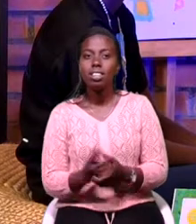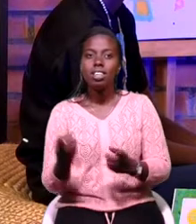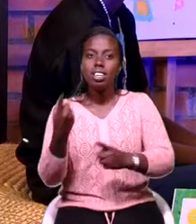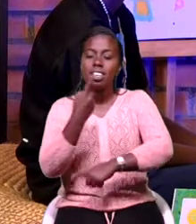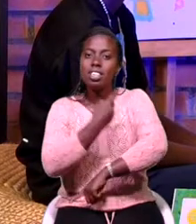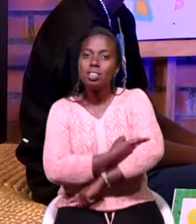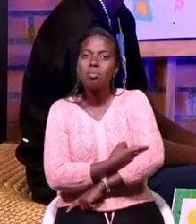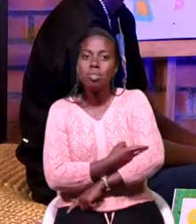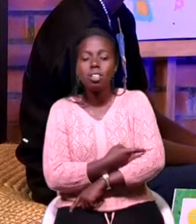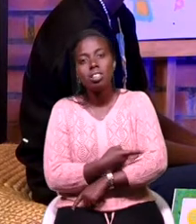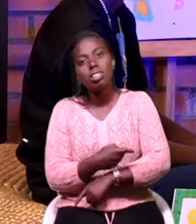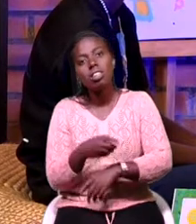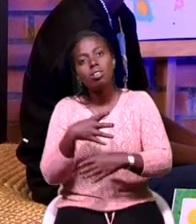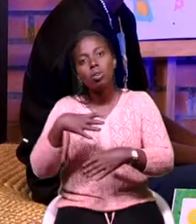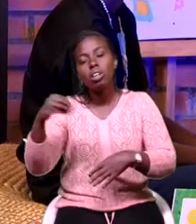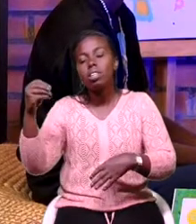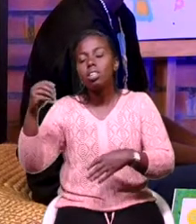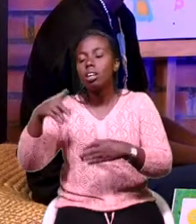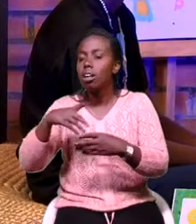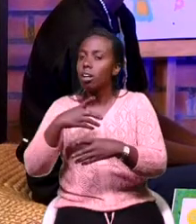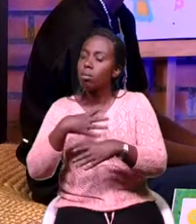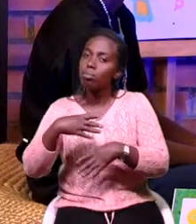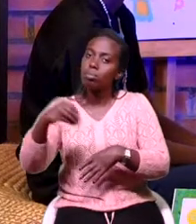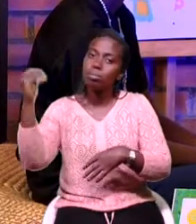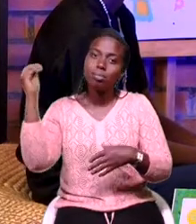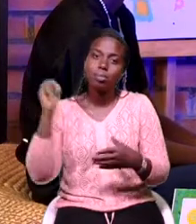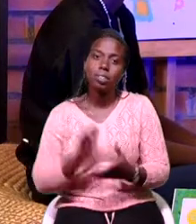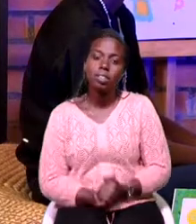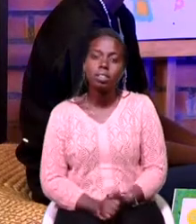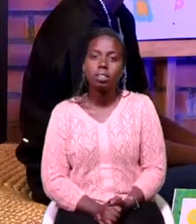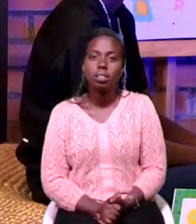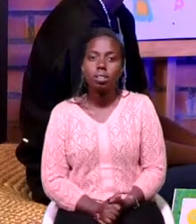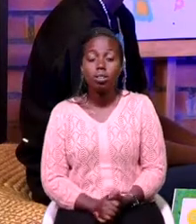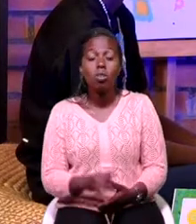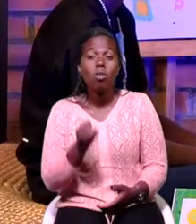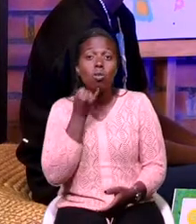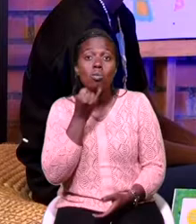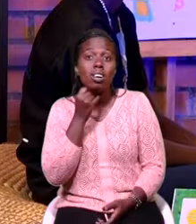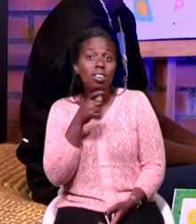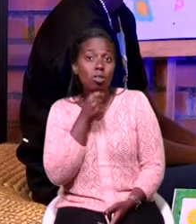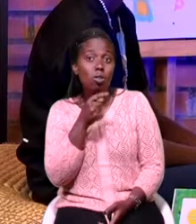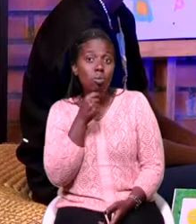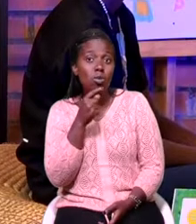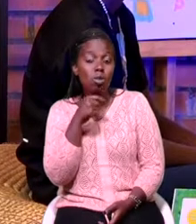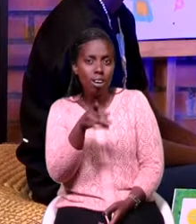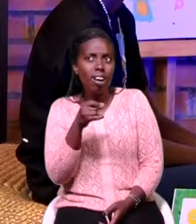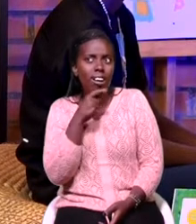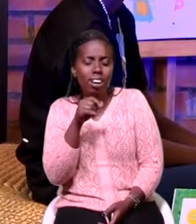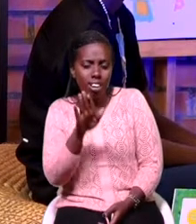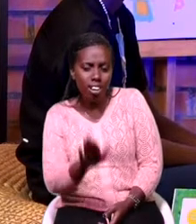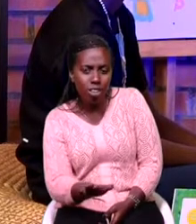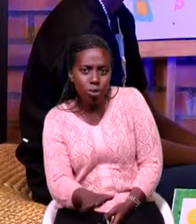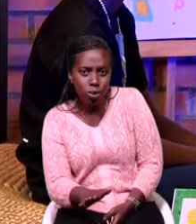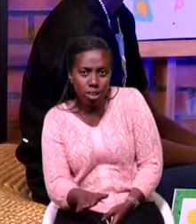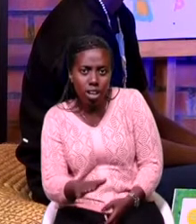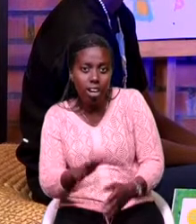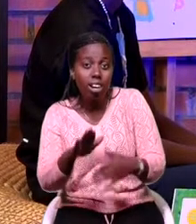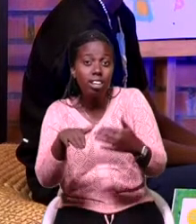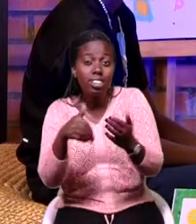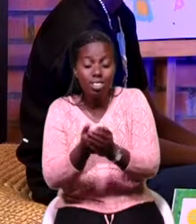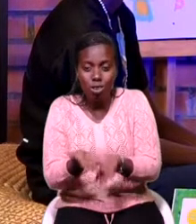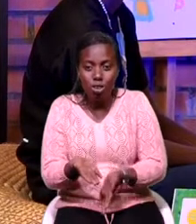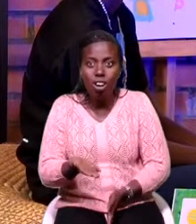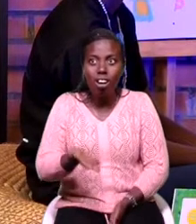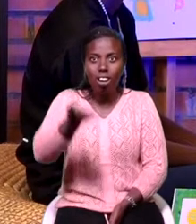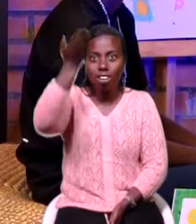Iminsi niko yagendaga itambuka. Wa mwana w'umuhungu kakana gatoya kagezeho